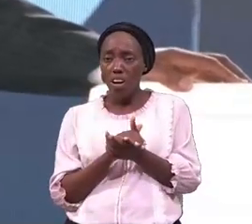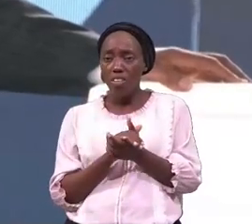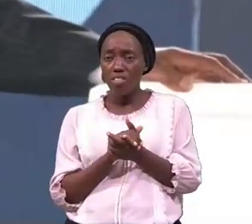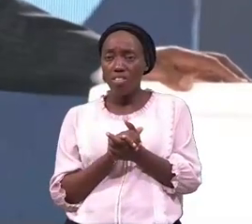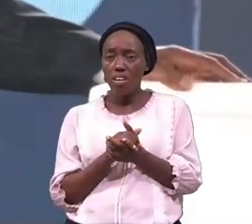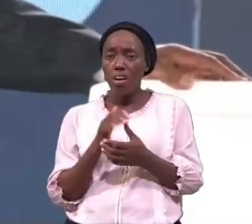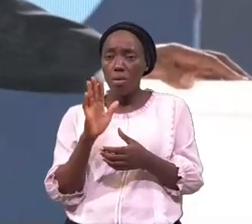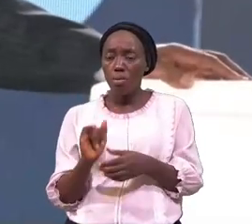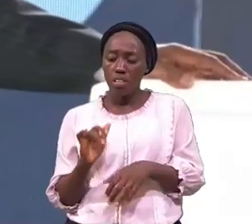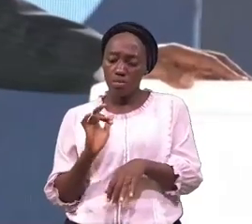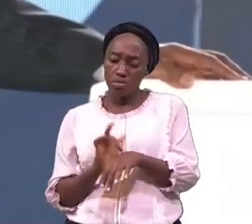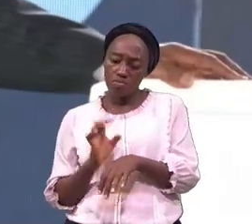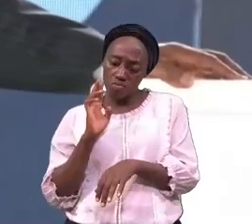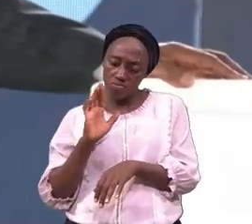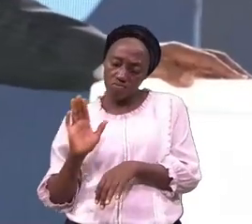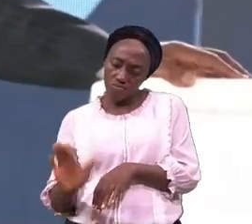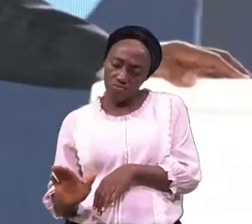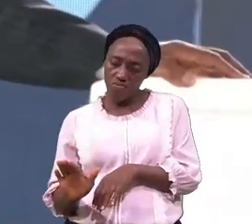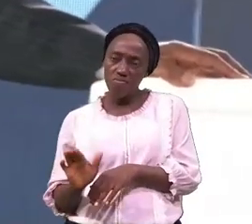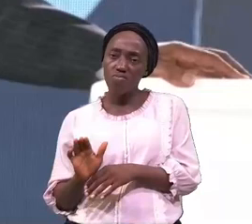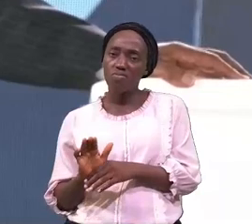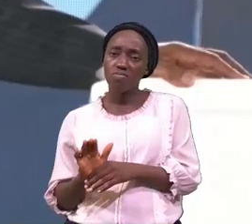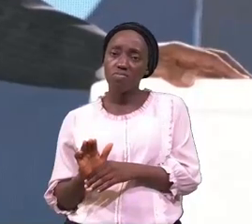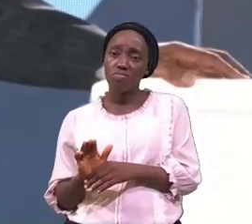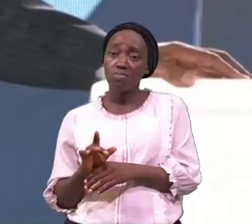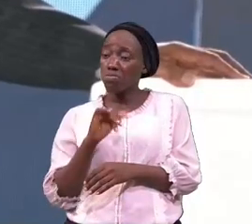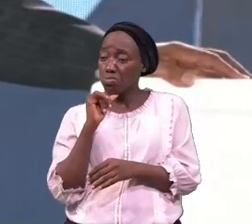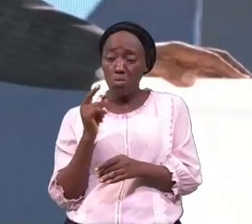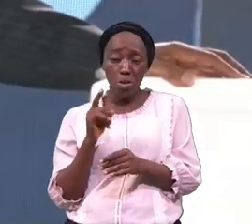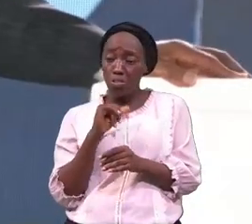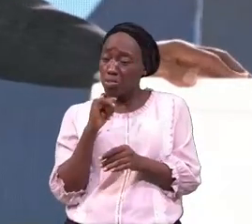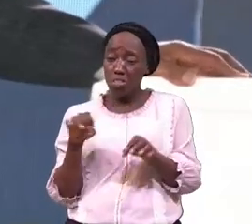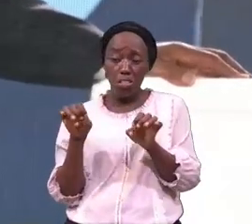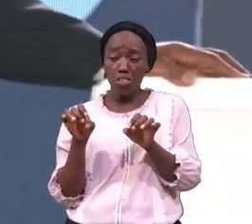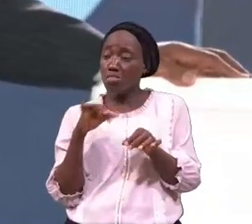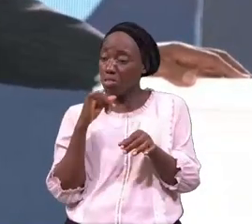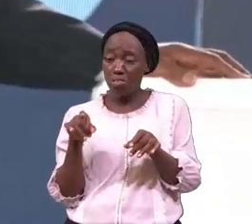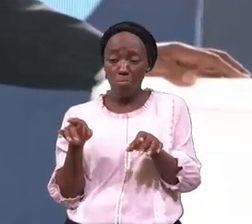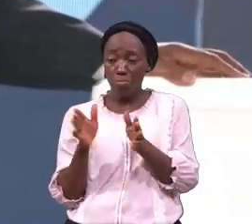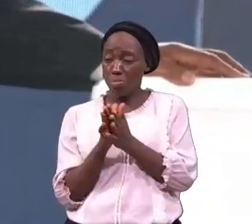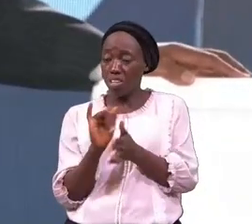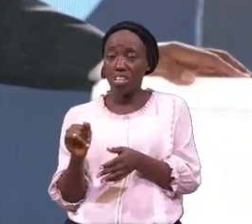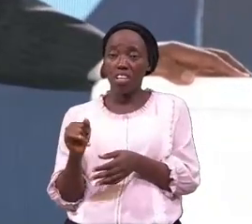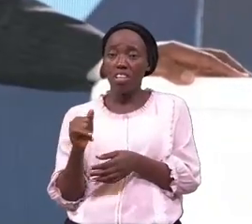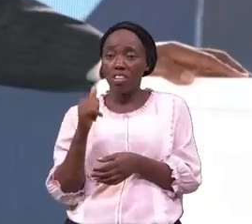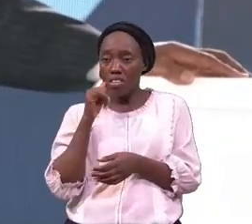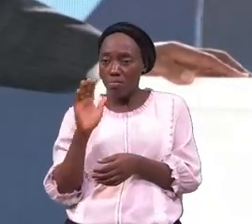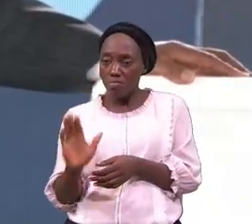Ta femme, juste en la touchant, tu ne pries même pas encore. Tu dis, ma femme, comment tu